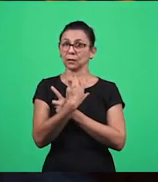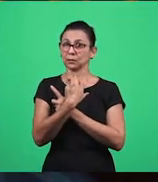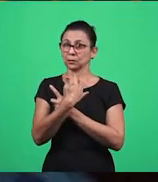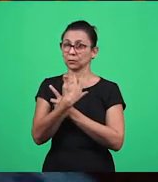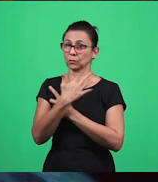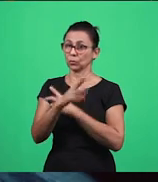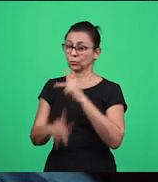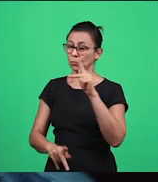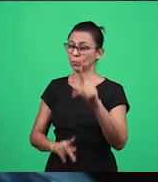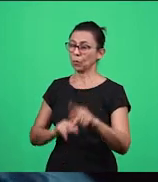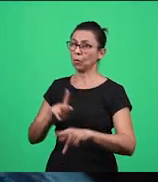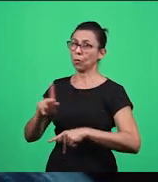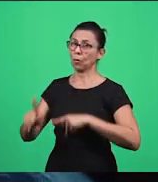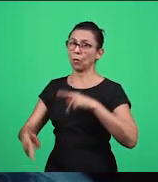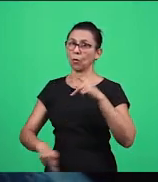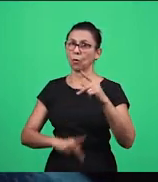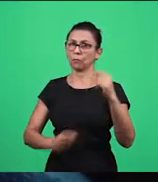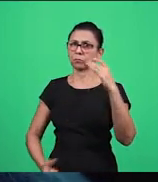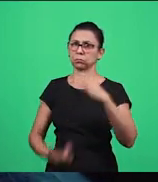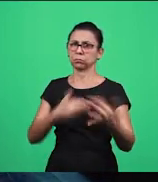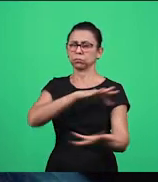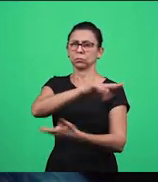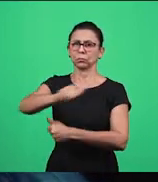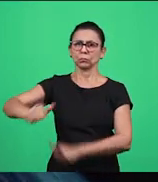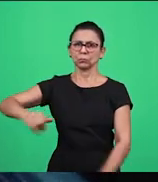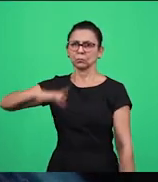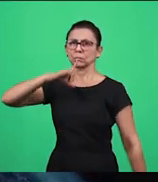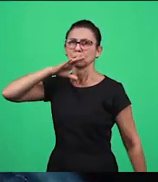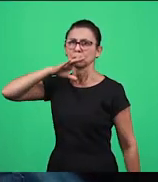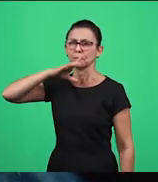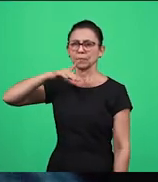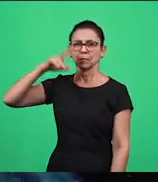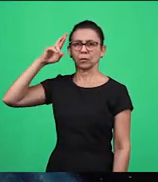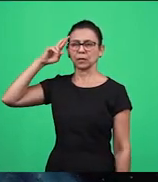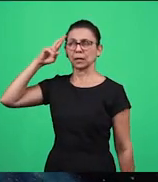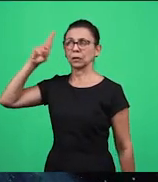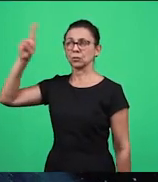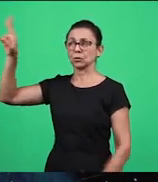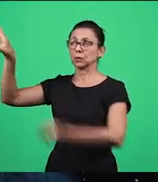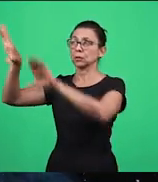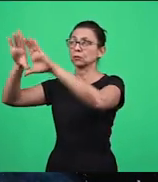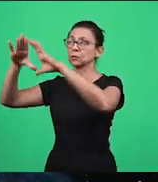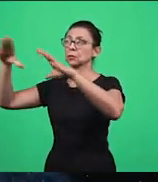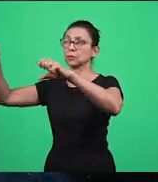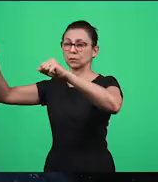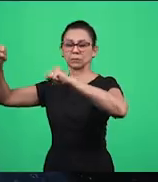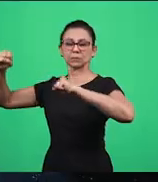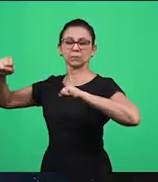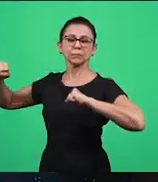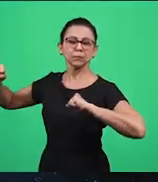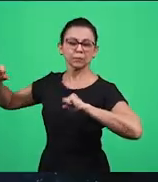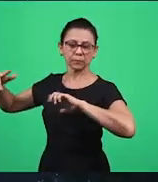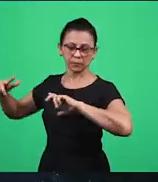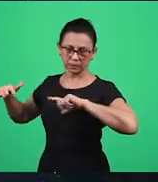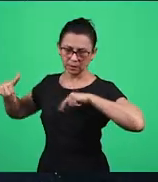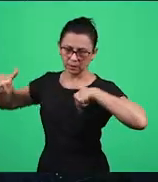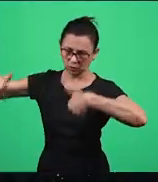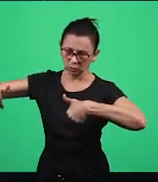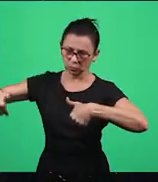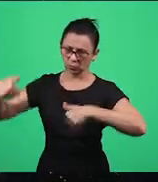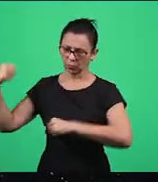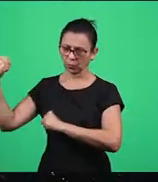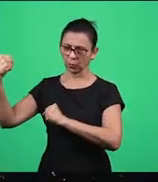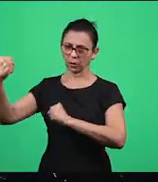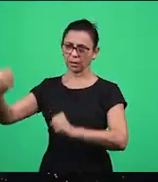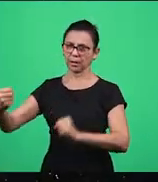защищать нас. Да молчит пред ним вся земля, потому что из святого жилища